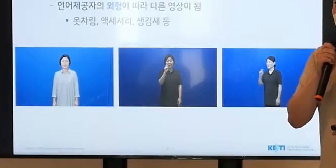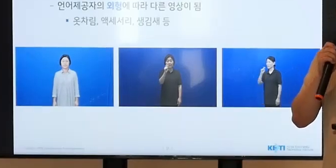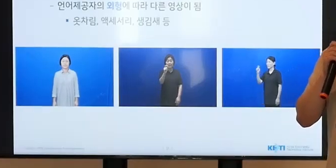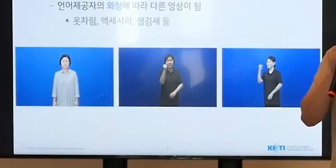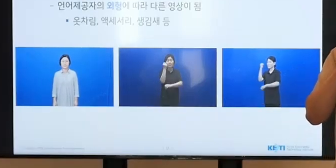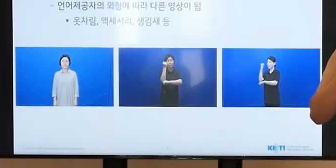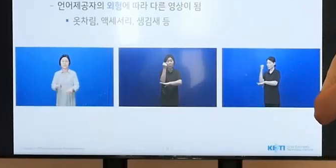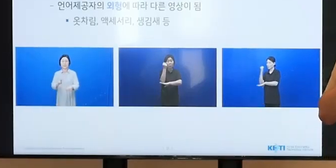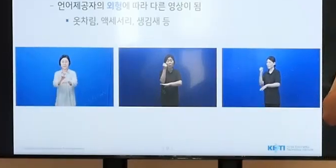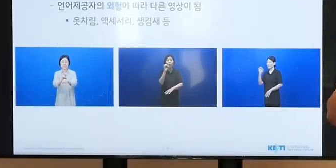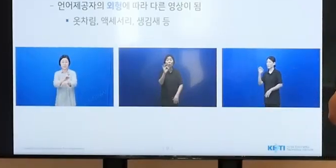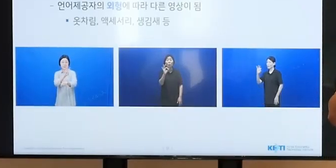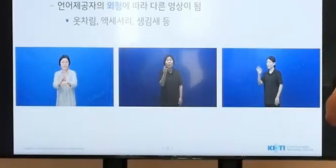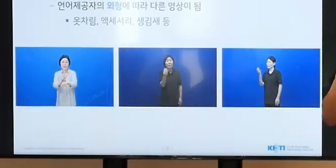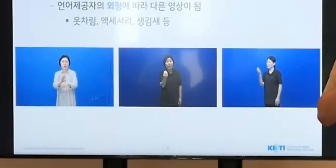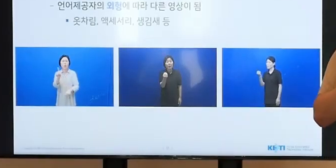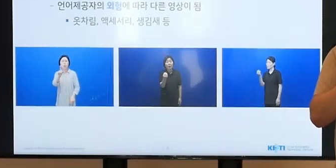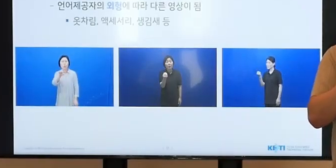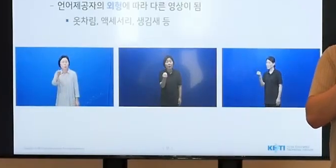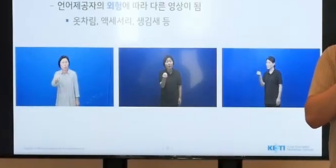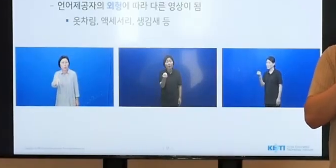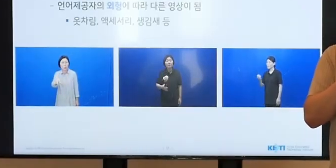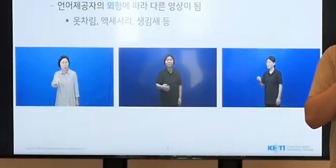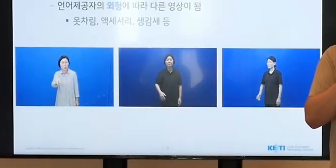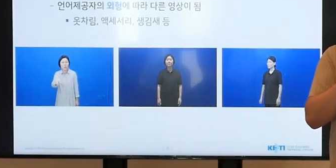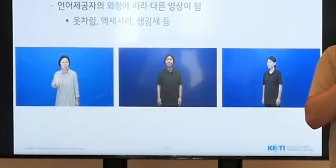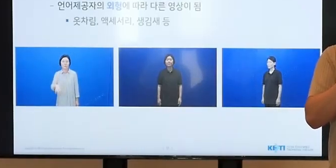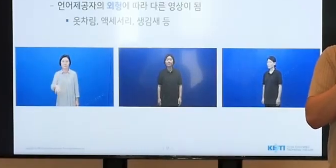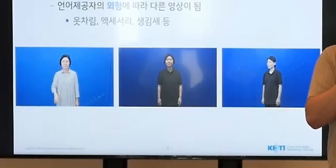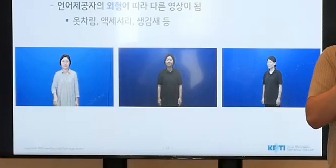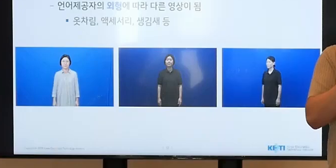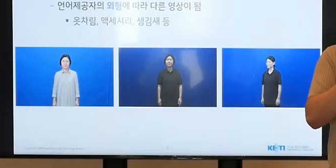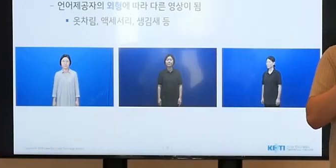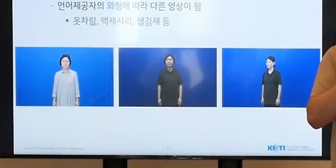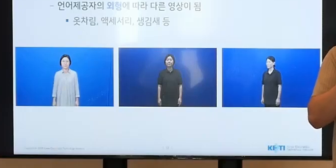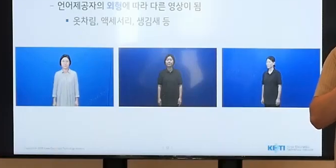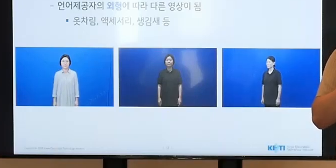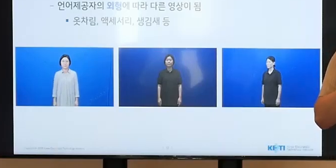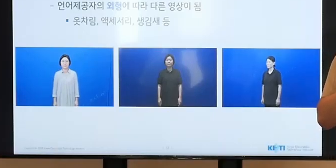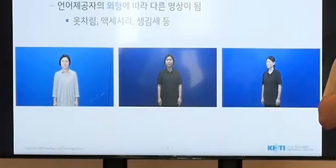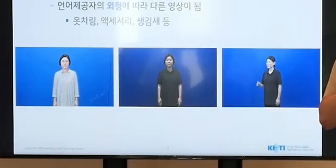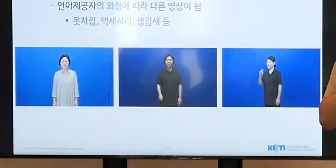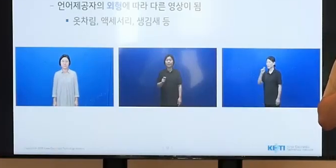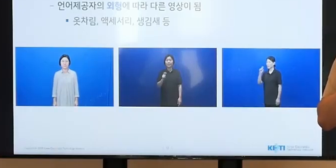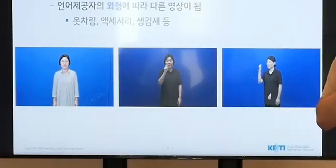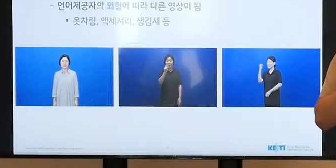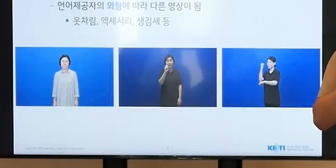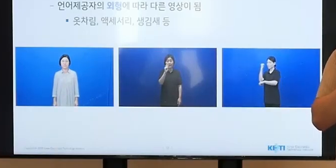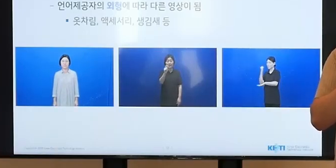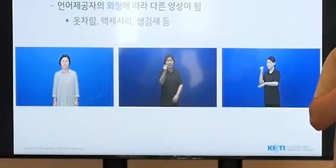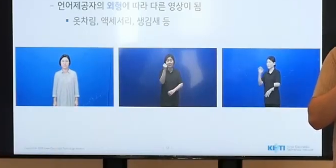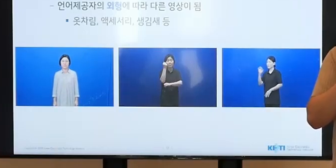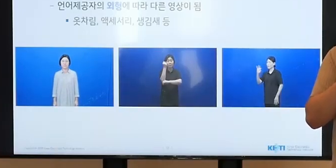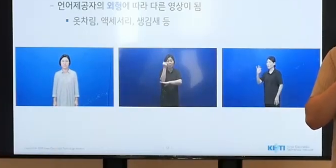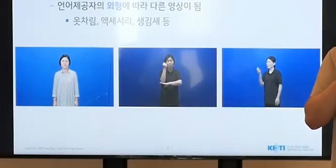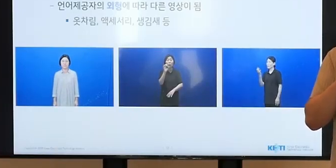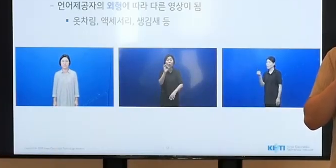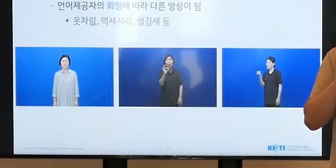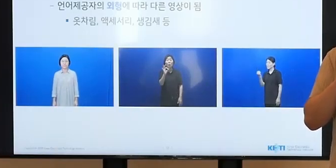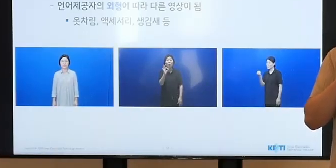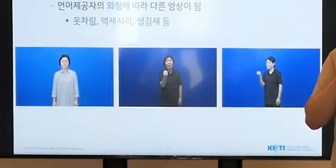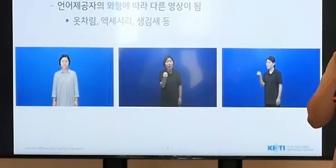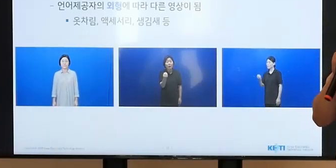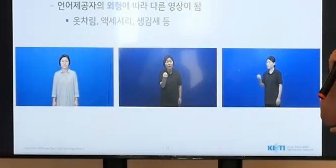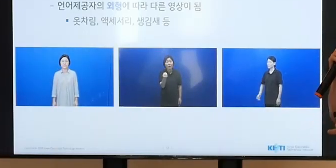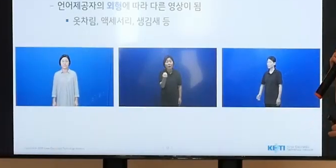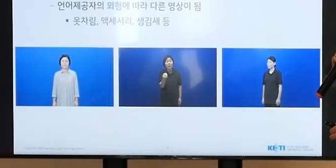또한 이제 그 수어 같은 경우에는 이제 시각 언어이기 때문에 영상으로 데이터셋을 취득을 해야 되는데요. 이제 영상으로 취득을 하다 보니까 이제 다양한